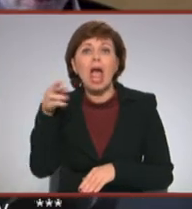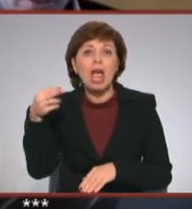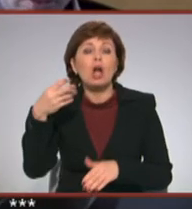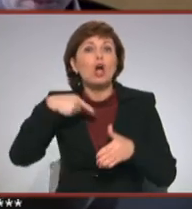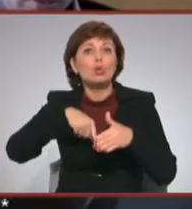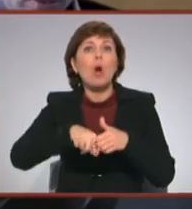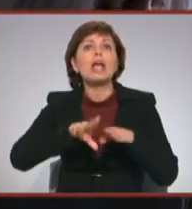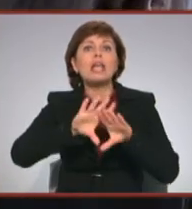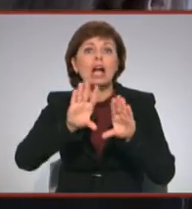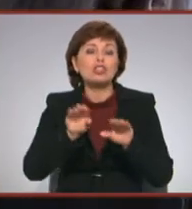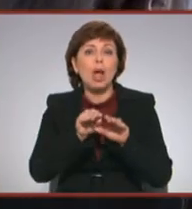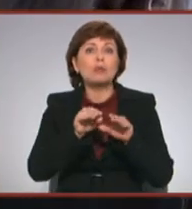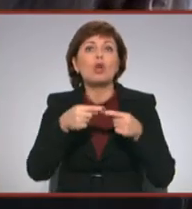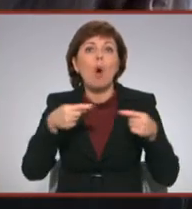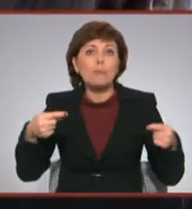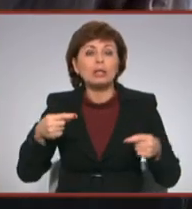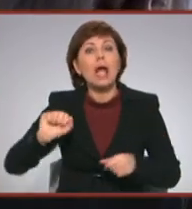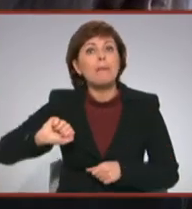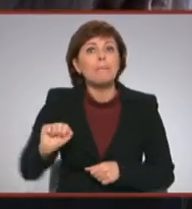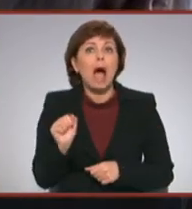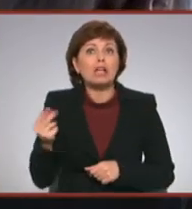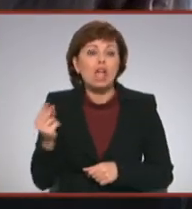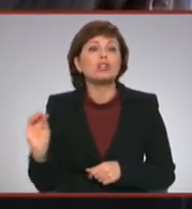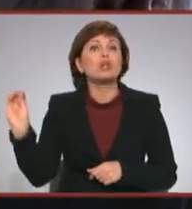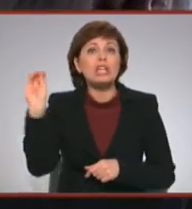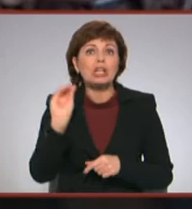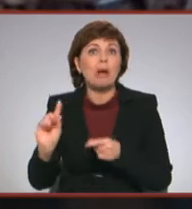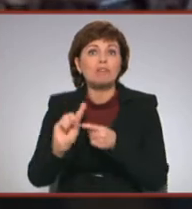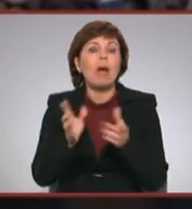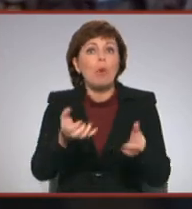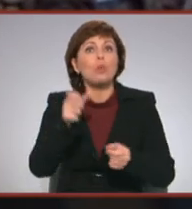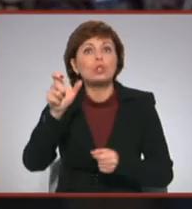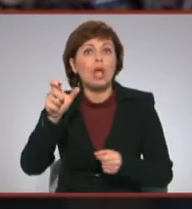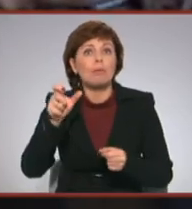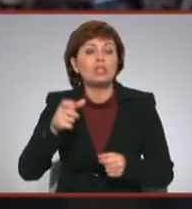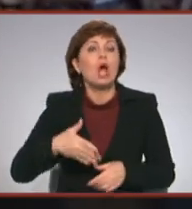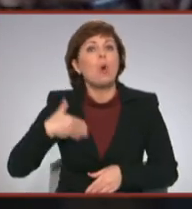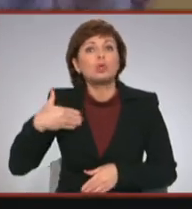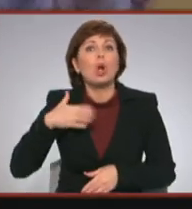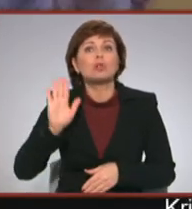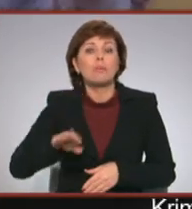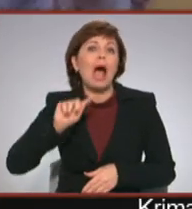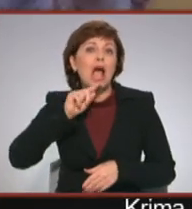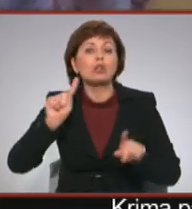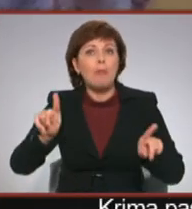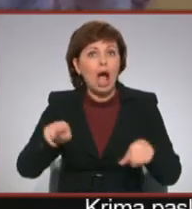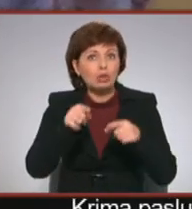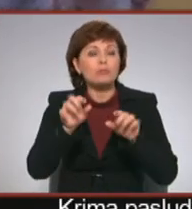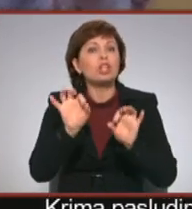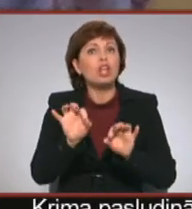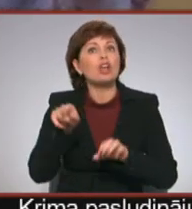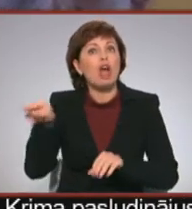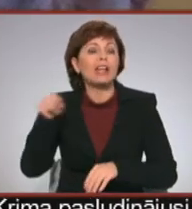koprodukta. Lai arī Latvijas lielākais partneris ir Eiropas Savienība, uzņēmēji izsaka bažas par ekonomiskās attīstības plāniem ar Krieviju.